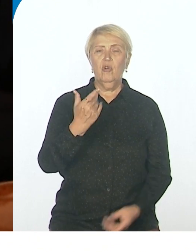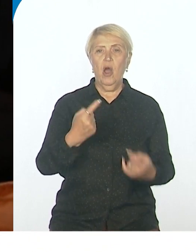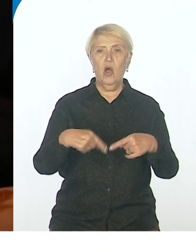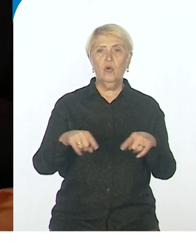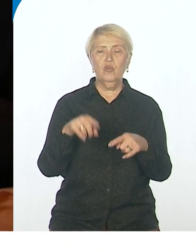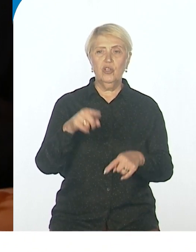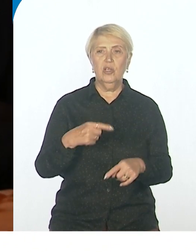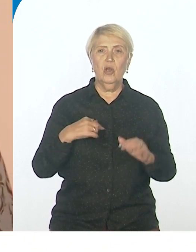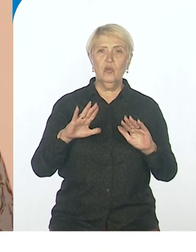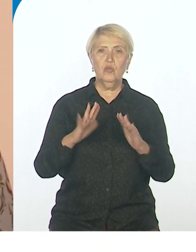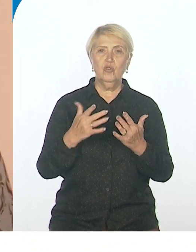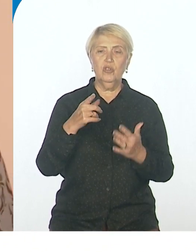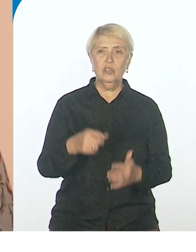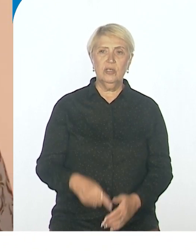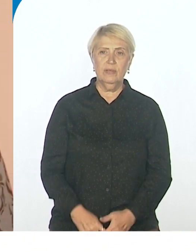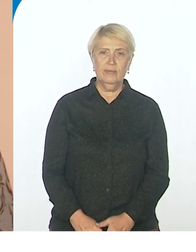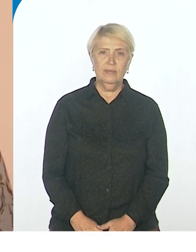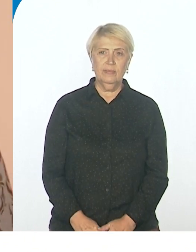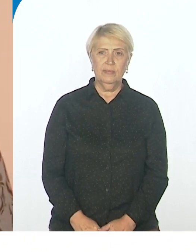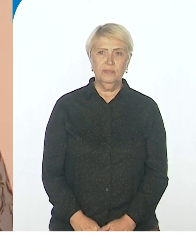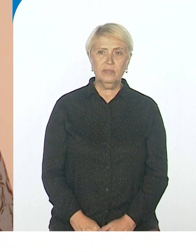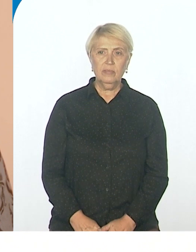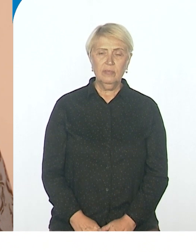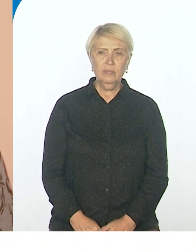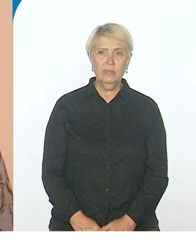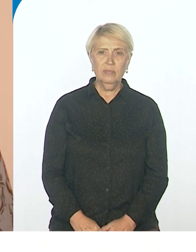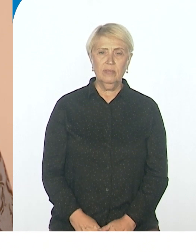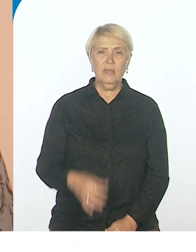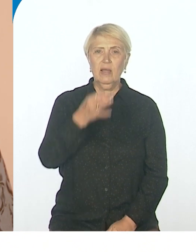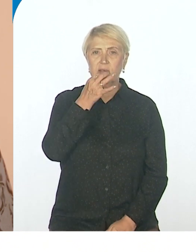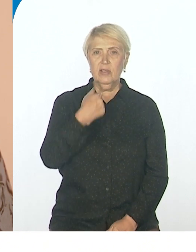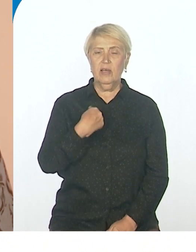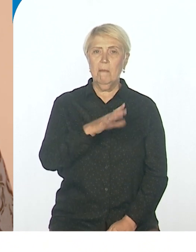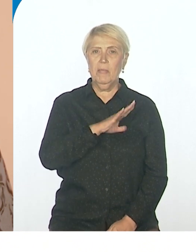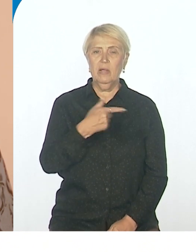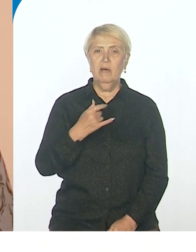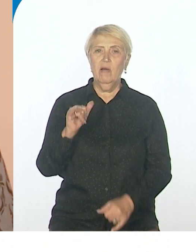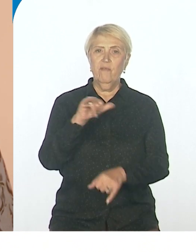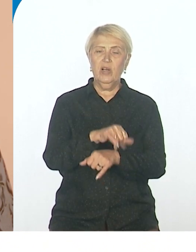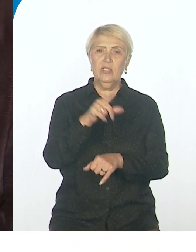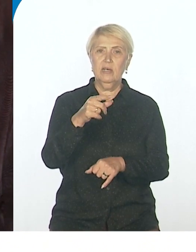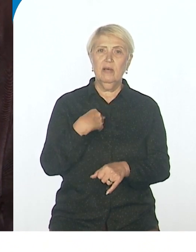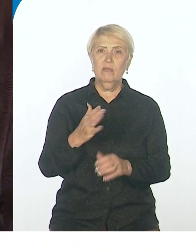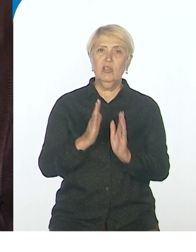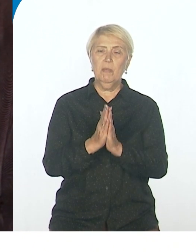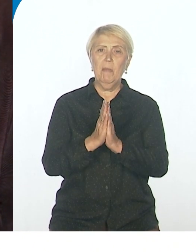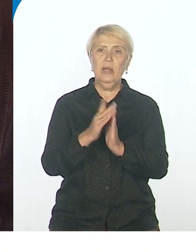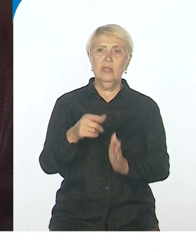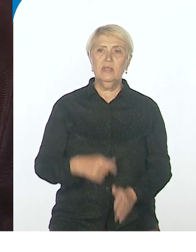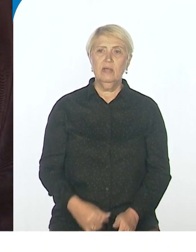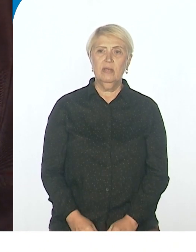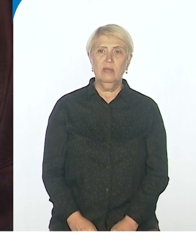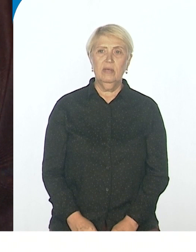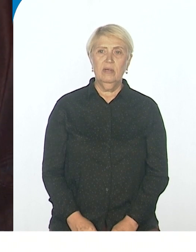история, что как-то мне, она еще когда была в гостях, сказала: «Вы молитесь, вас Бог любит». А потом вот